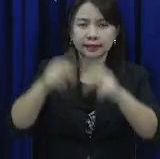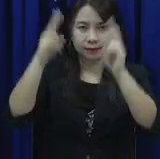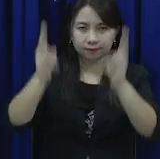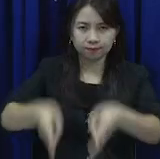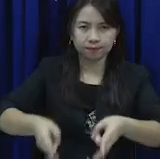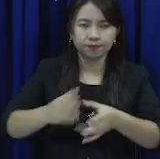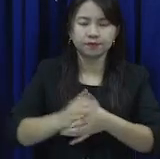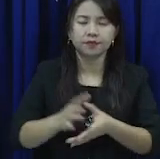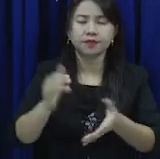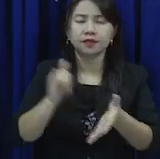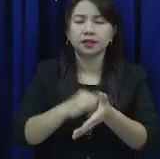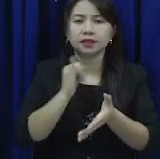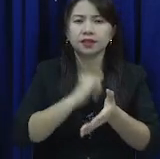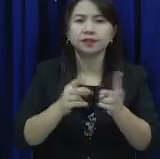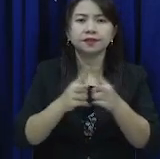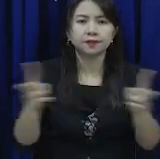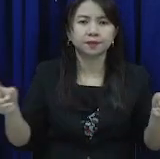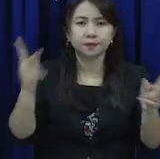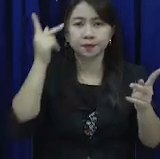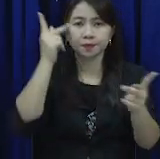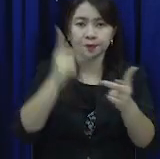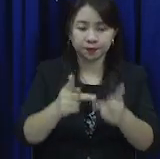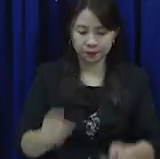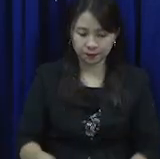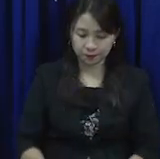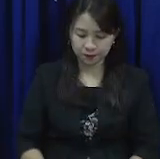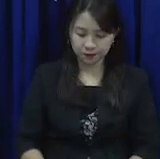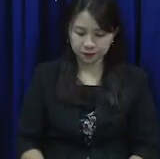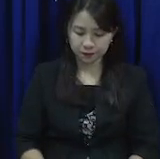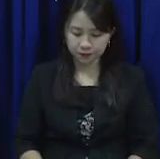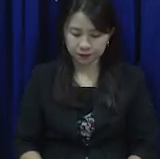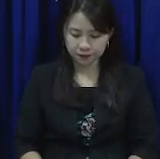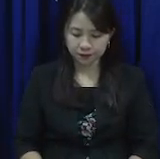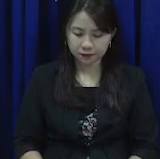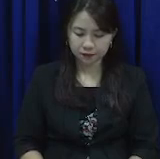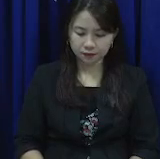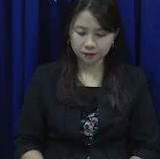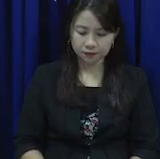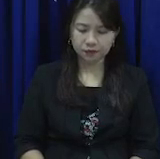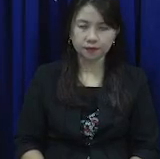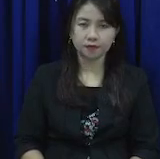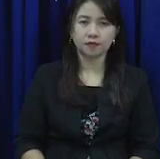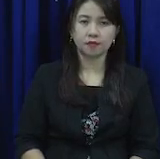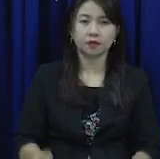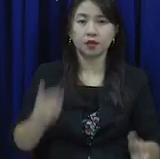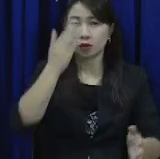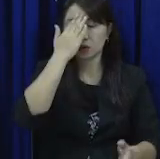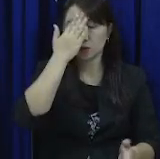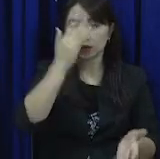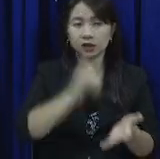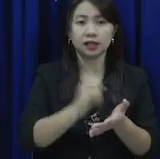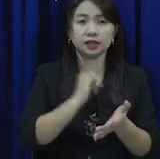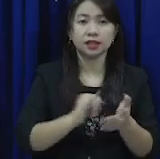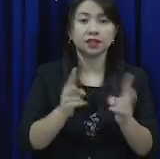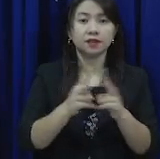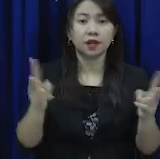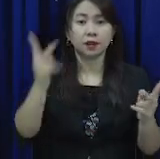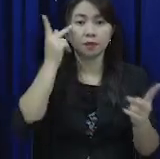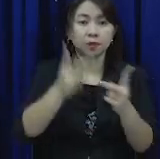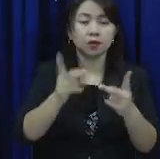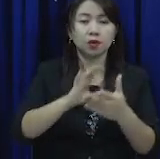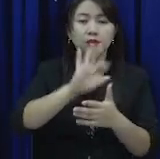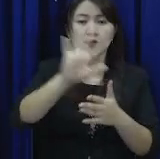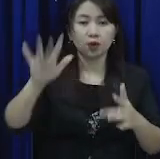that that's the Main Purpose why we are created kaya ko sinasabi sa inyo young people knowing that that is the purpose of your life then therefore